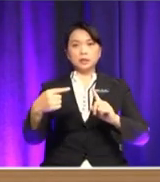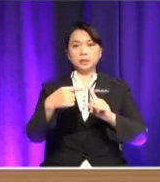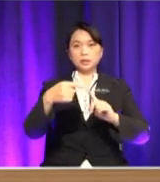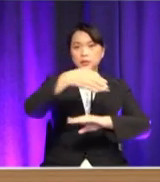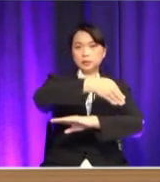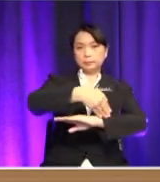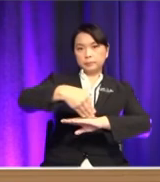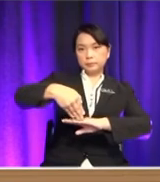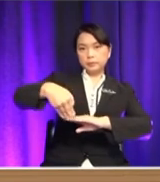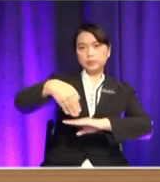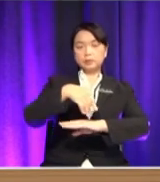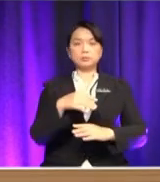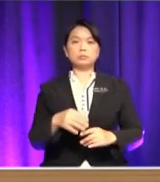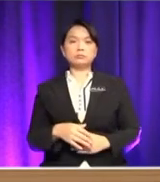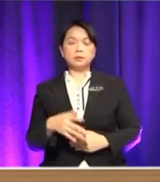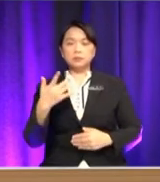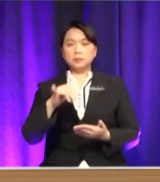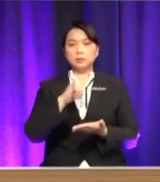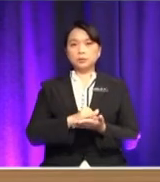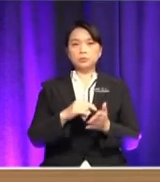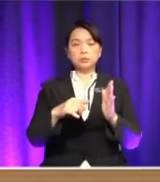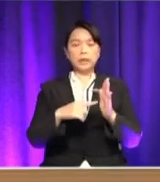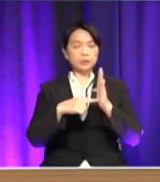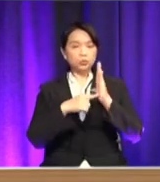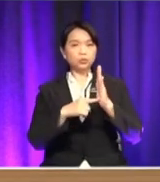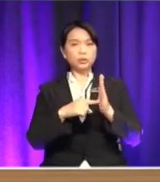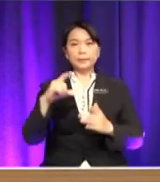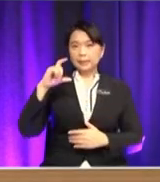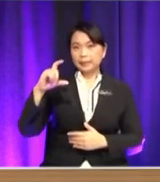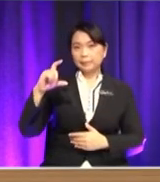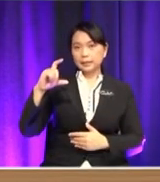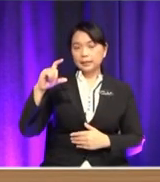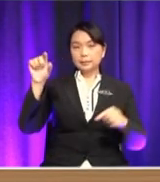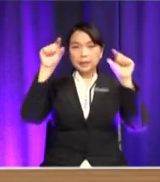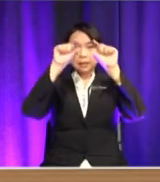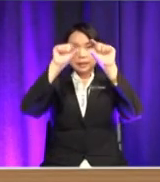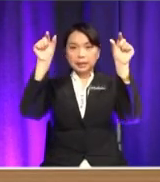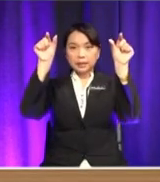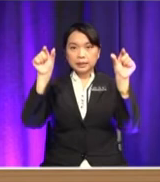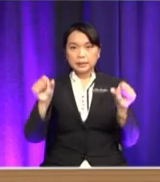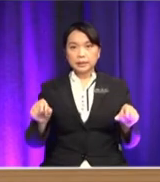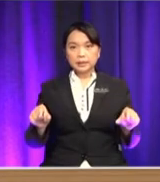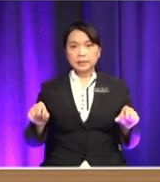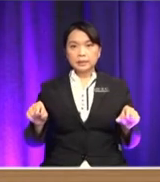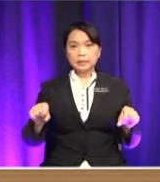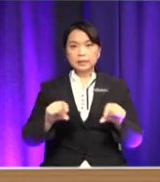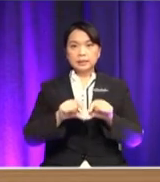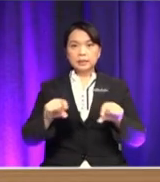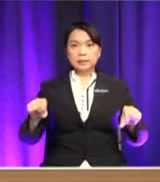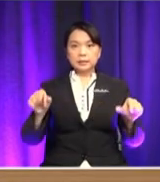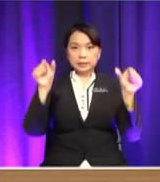ditunjukkan dia punya ketebalan bingkai atau kurang ke pintu yaitu